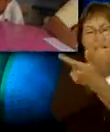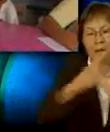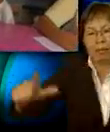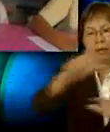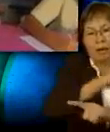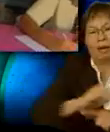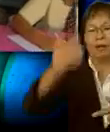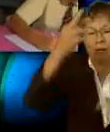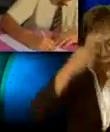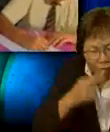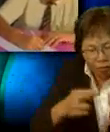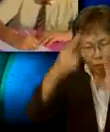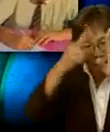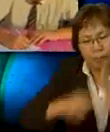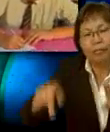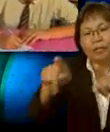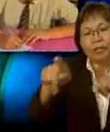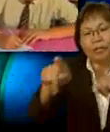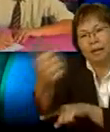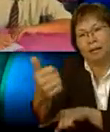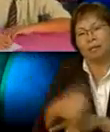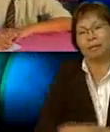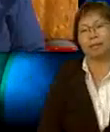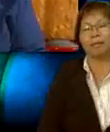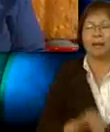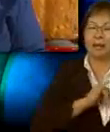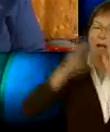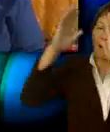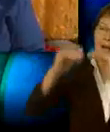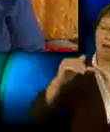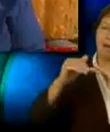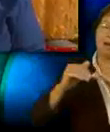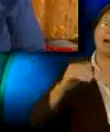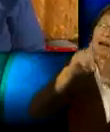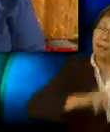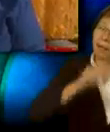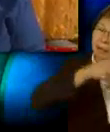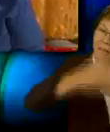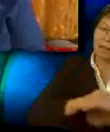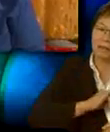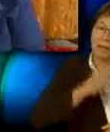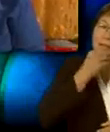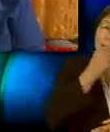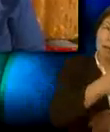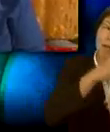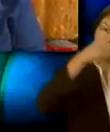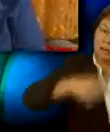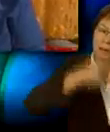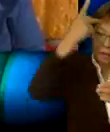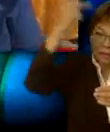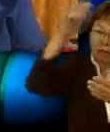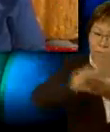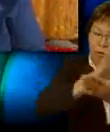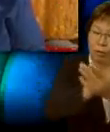liberal dan juga saling menghormati antara satu sama lain. Saya harapkan supaya apa yang telah saya sampaikan tentang konsep